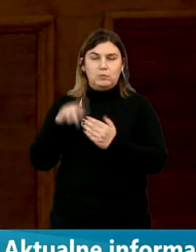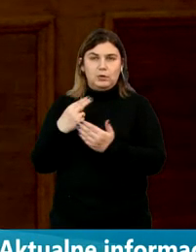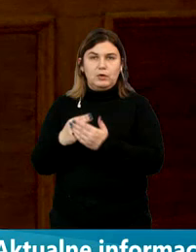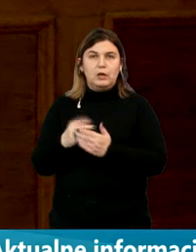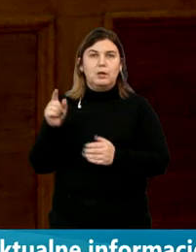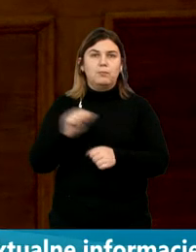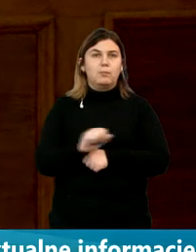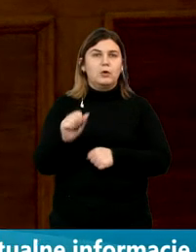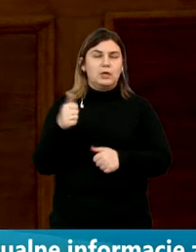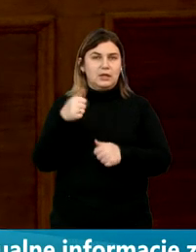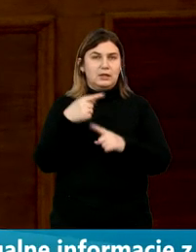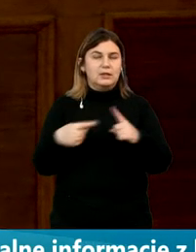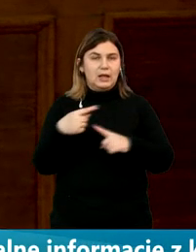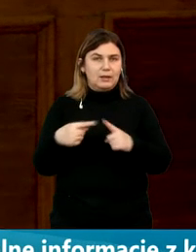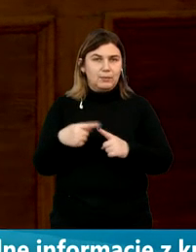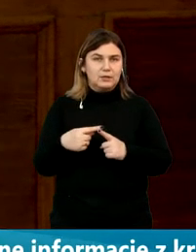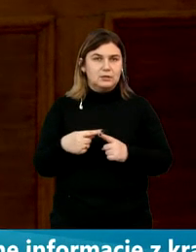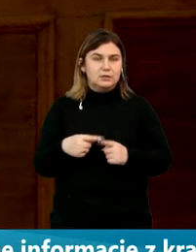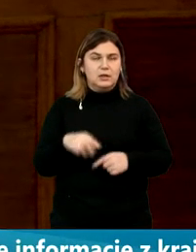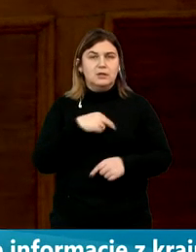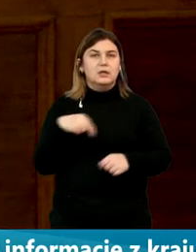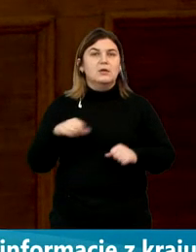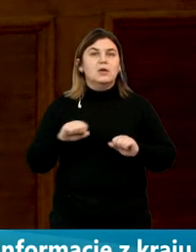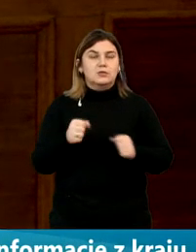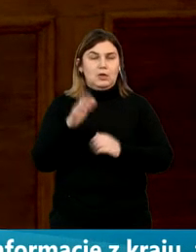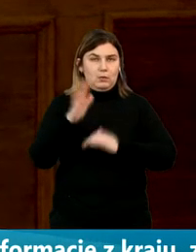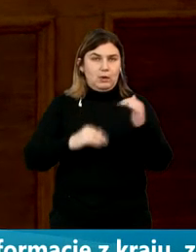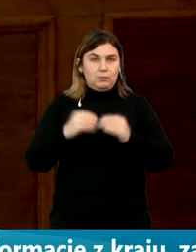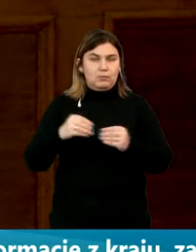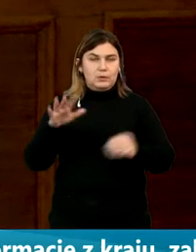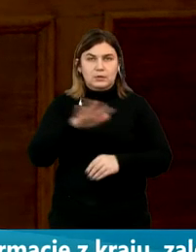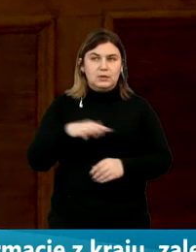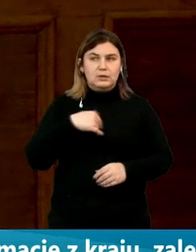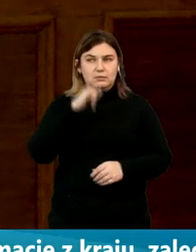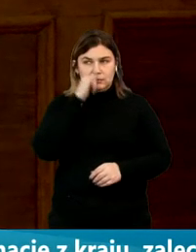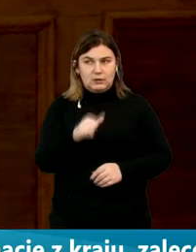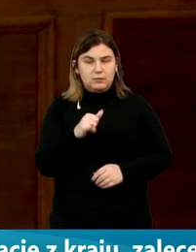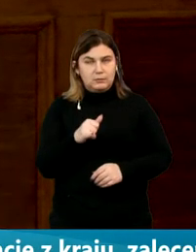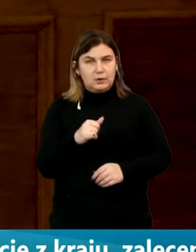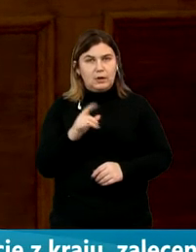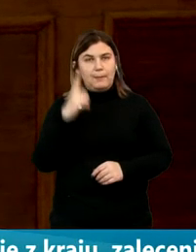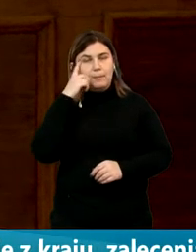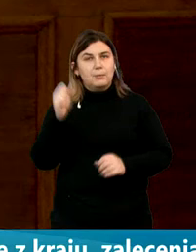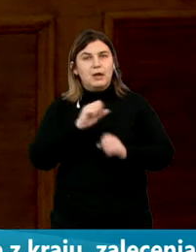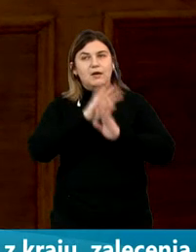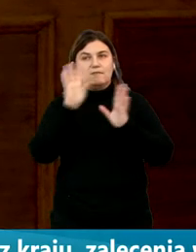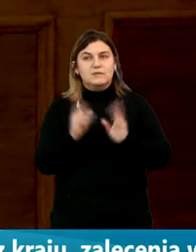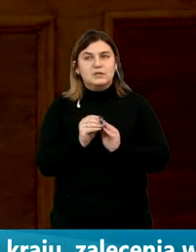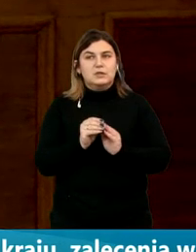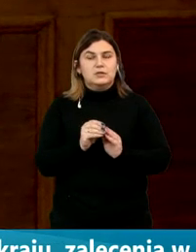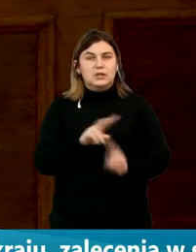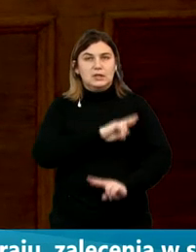ponieważ jest to jeden z elementów naszych działań inwestycyjnych w tym obszarze. Nie jestem w stanie wspamiętać wszystkich dat, które